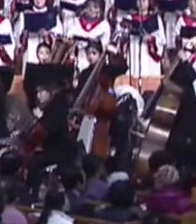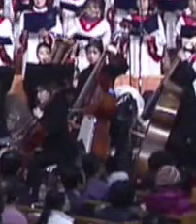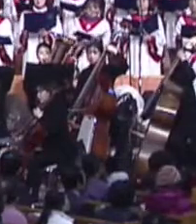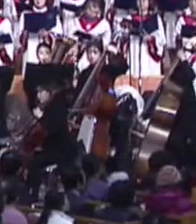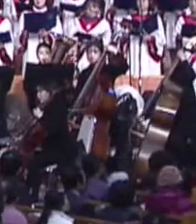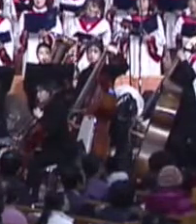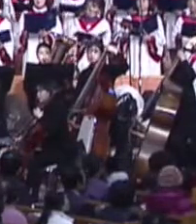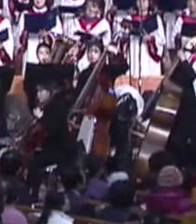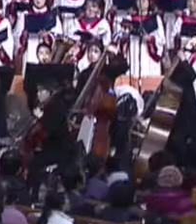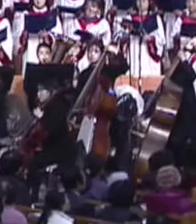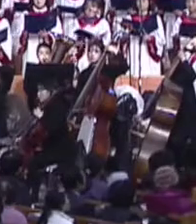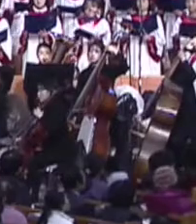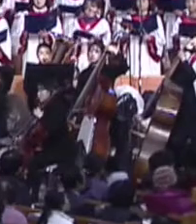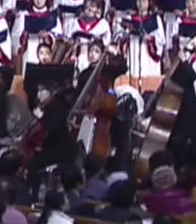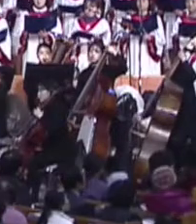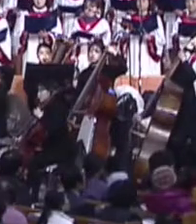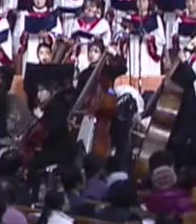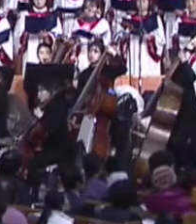아